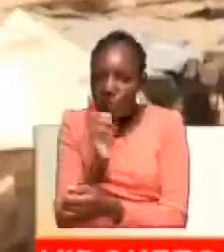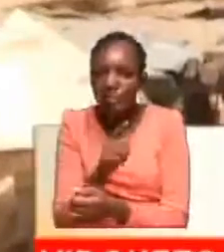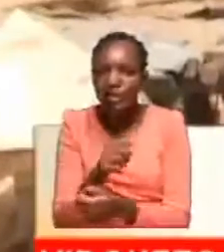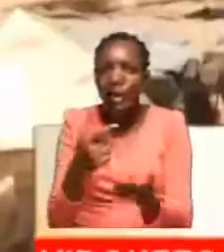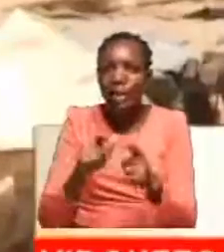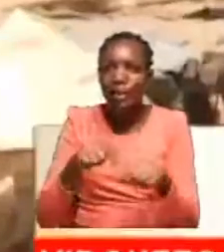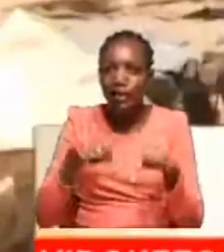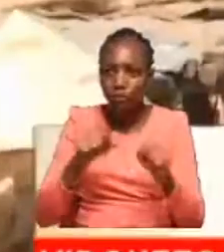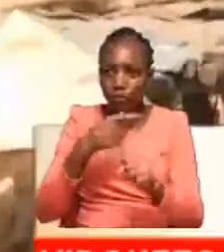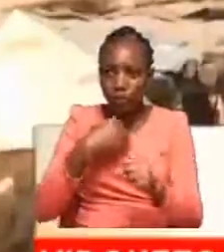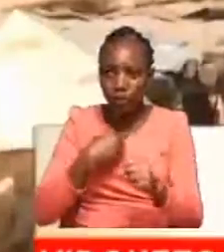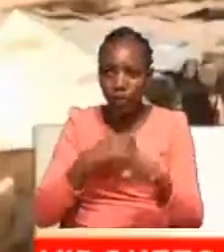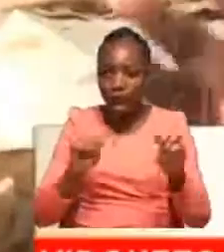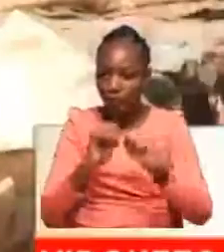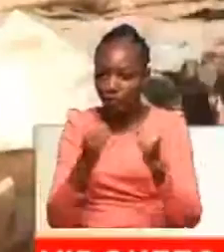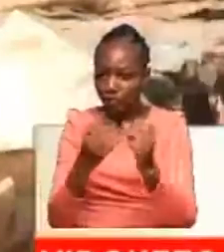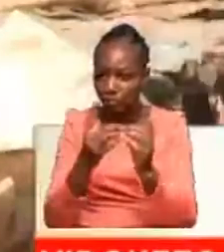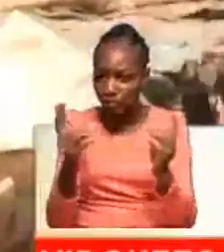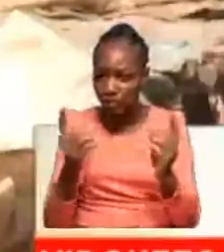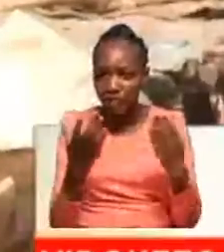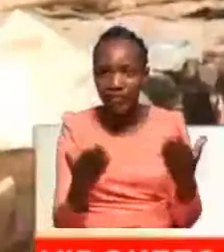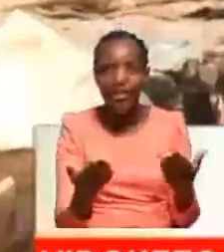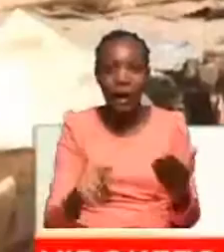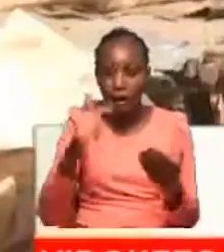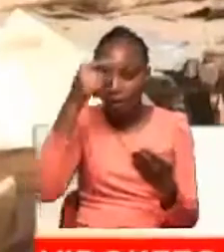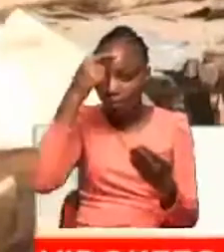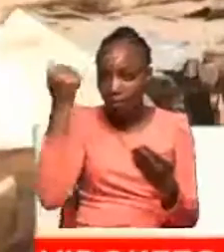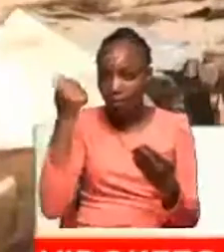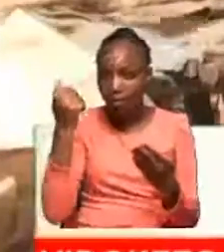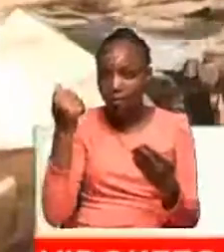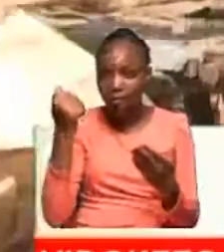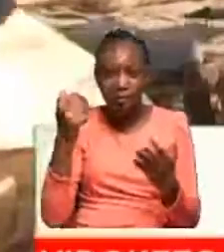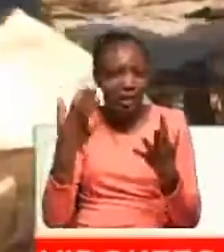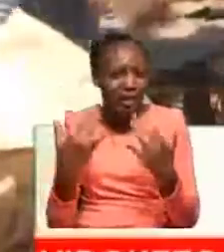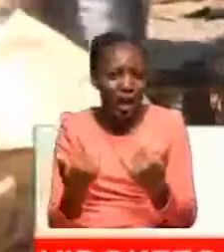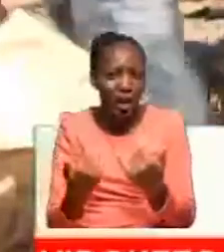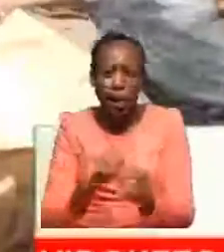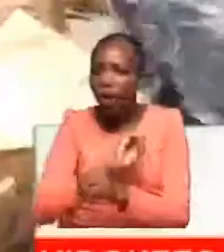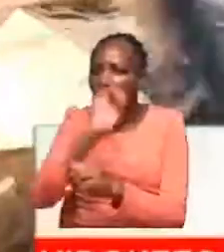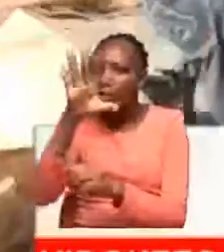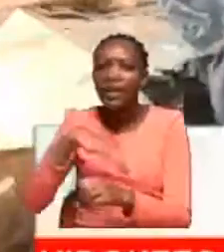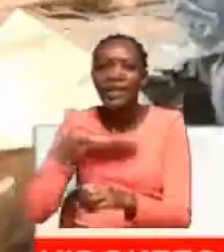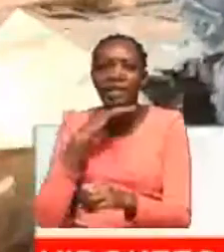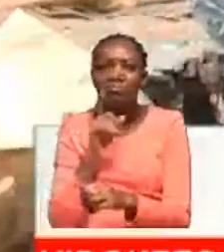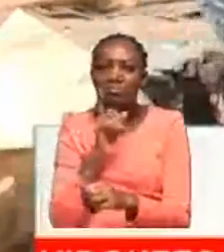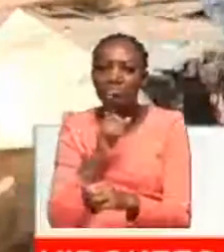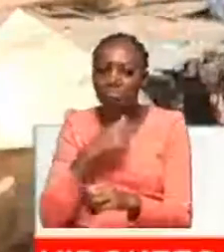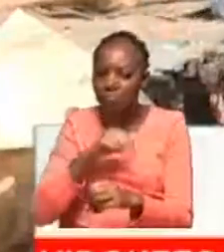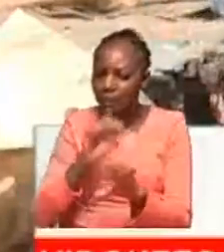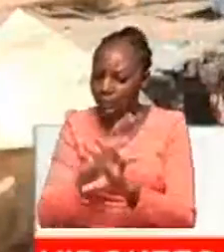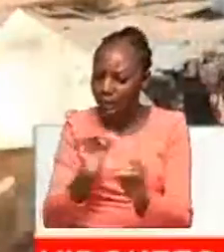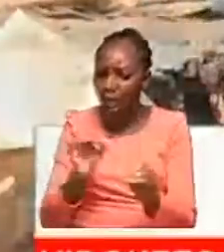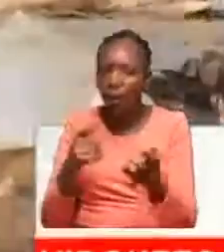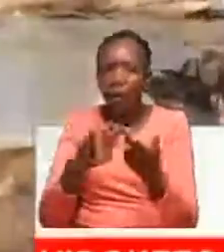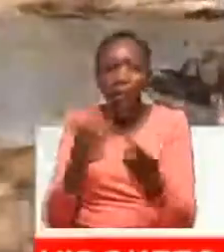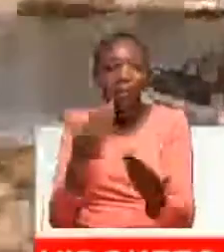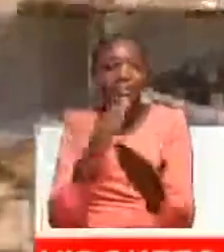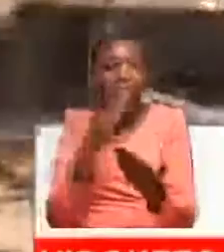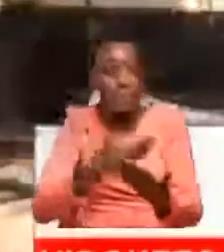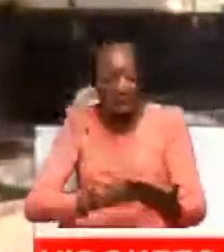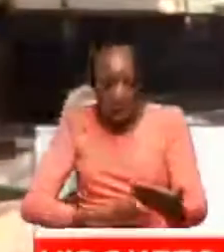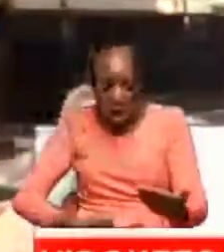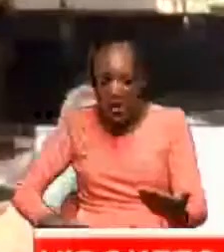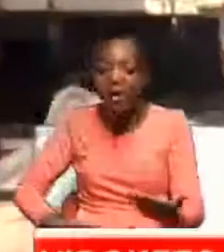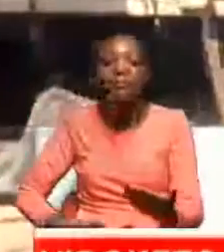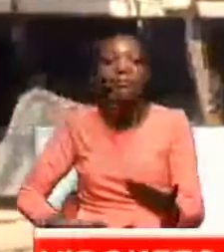moja tuuse vile tulikuwa tunauza, kwa sababu sasa sio corona ndio itaua sisi, ni njaa.